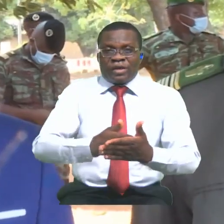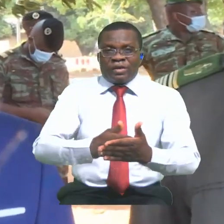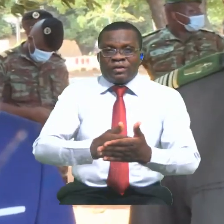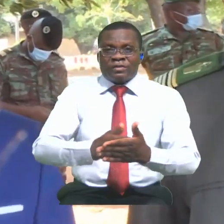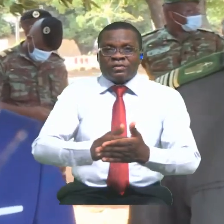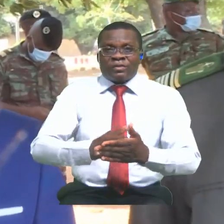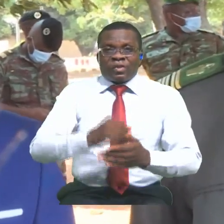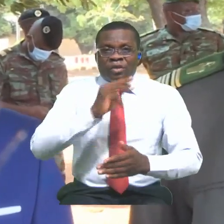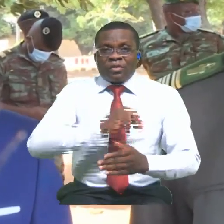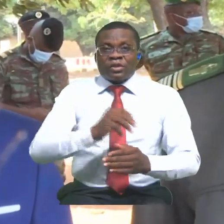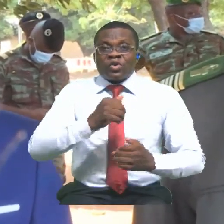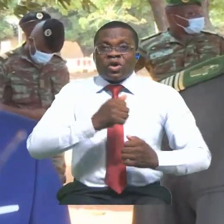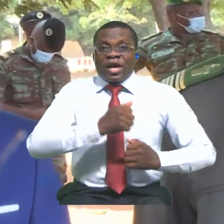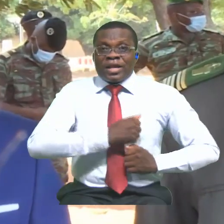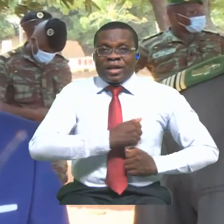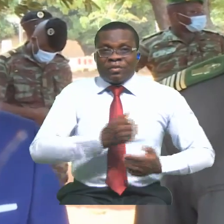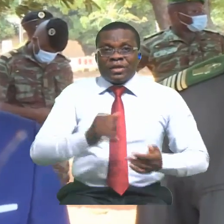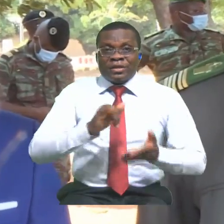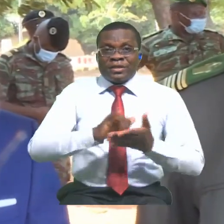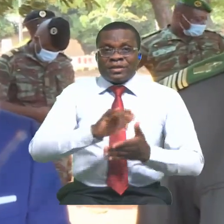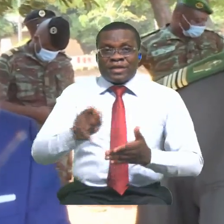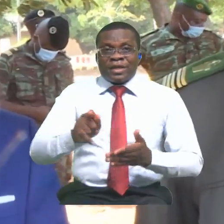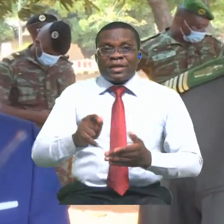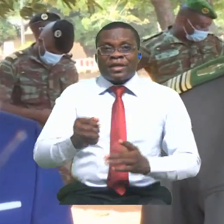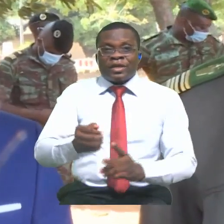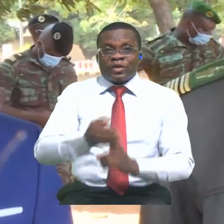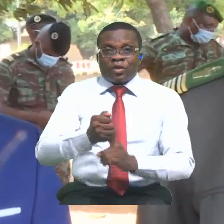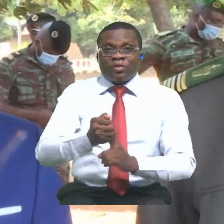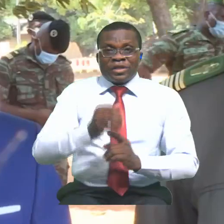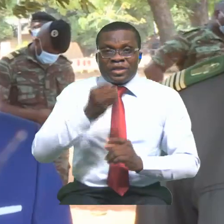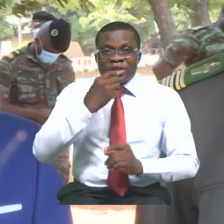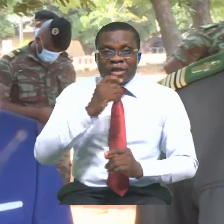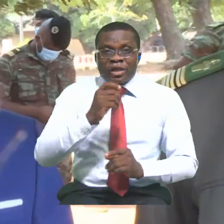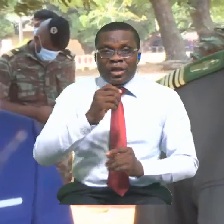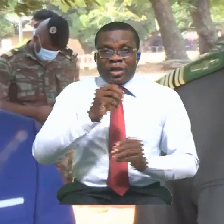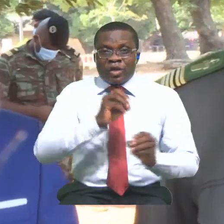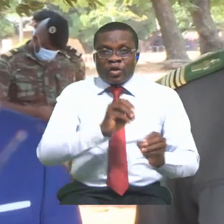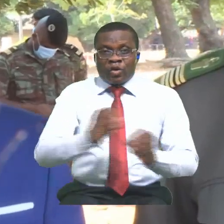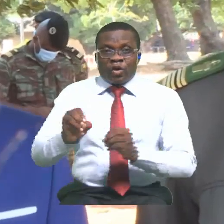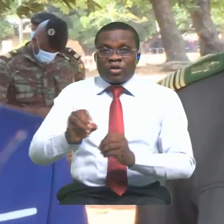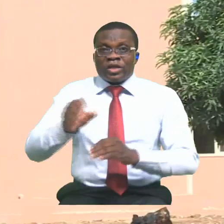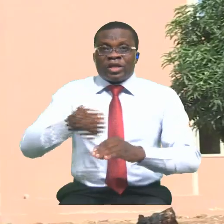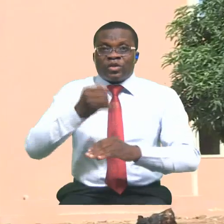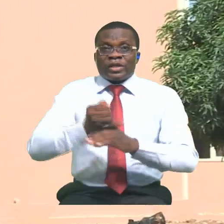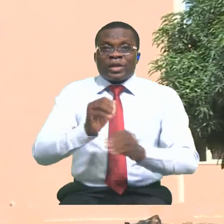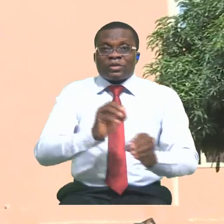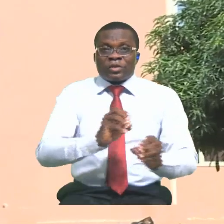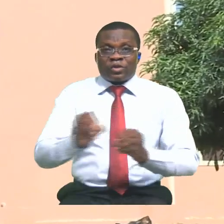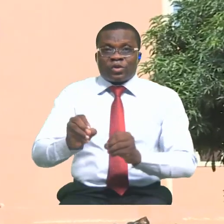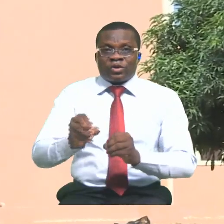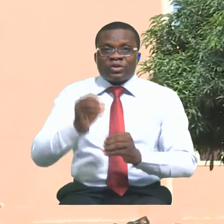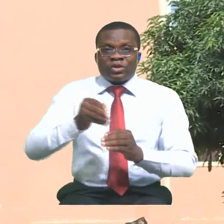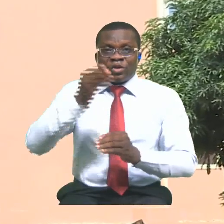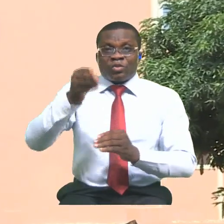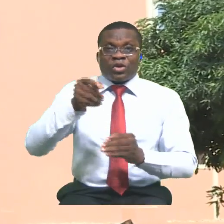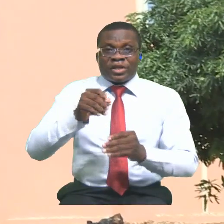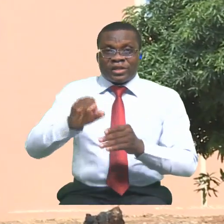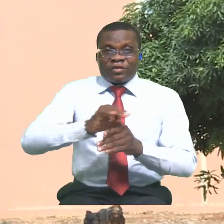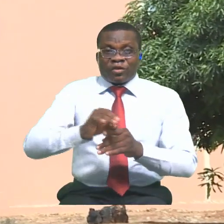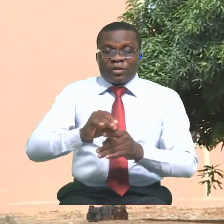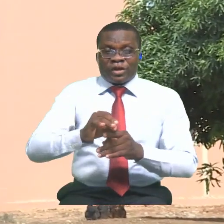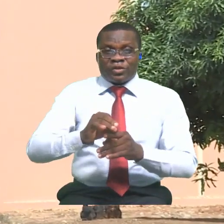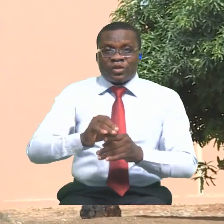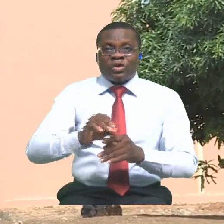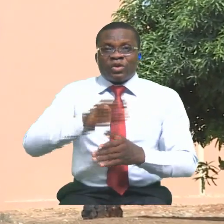mission à l'armée, celle de maintien de l'ordre et de rétablissement de l'ordre. Prochain point de chute des recrues,